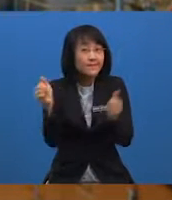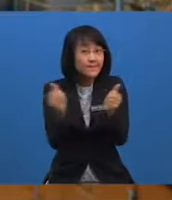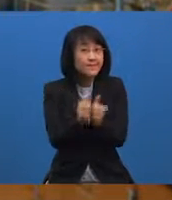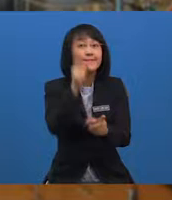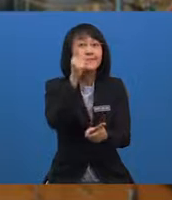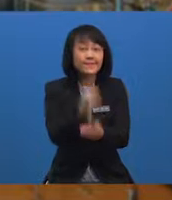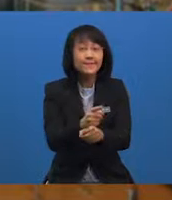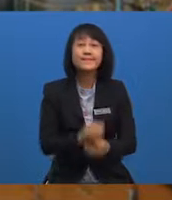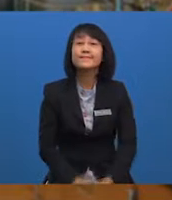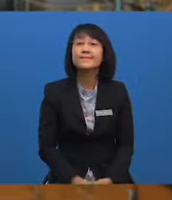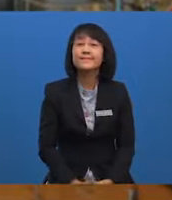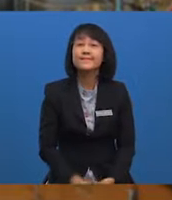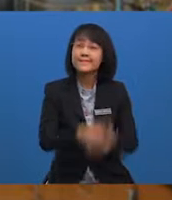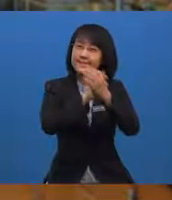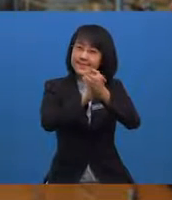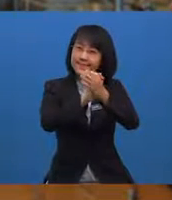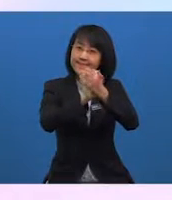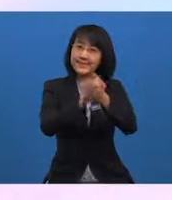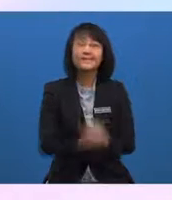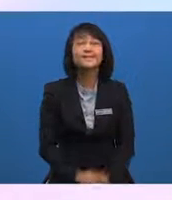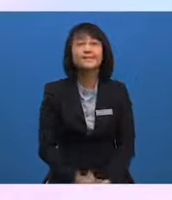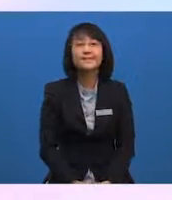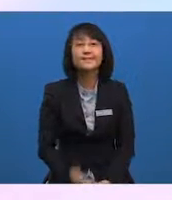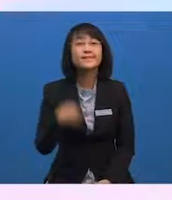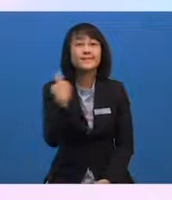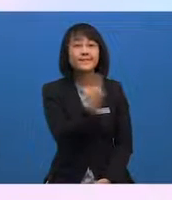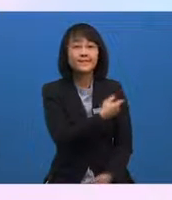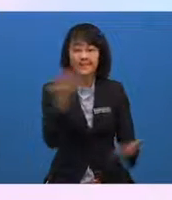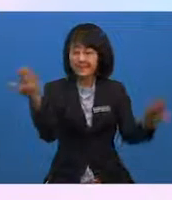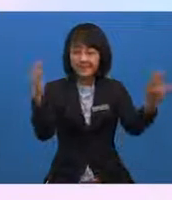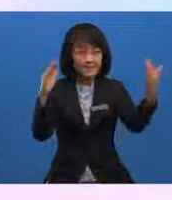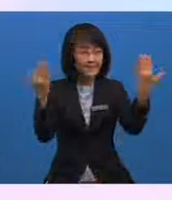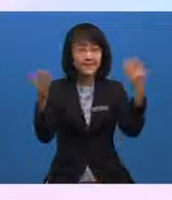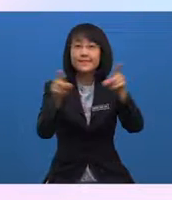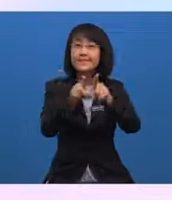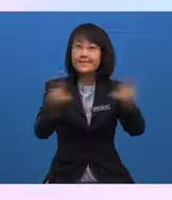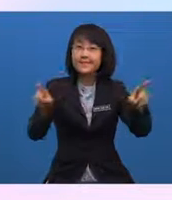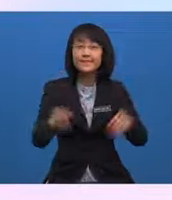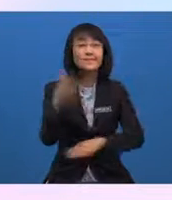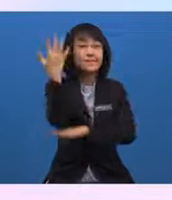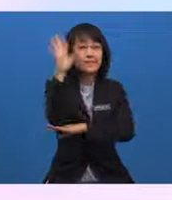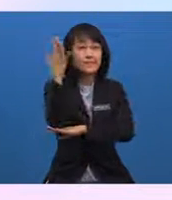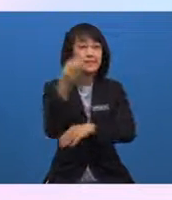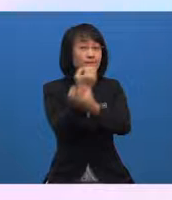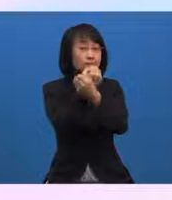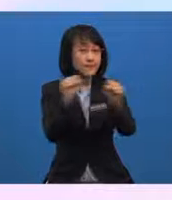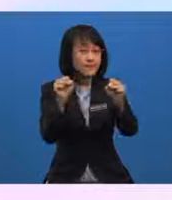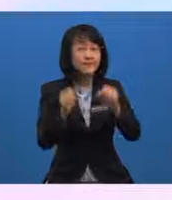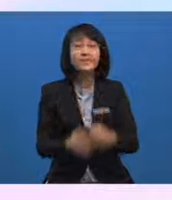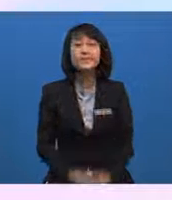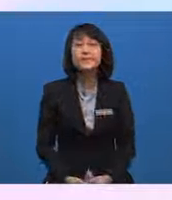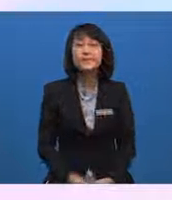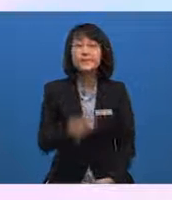cikgu ucapkan. Seterusnya, kita akan membanding bezakan pokok yang cikgu dah sediakan